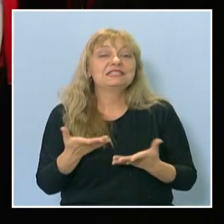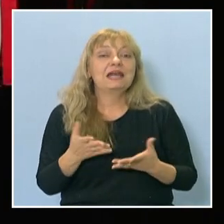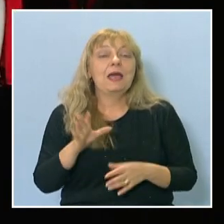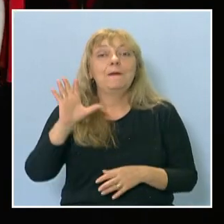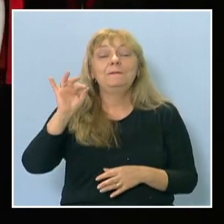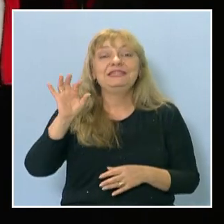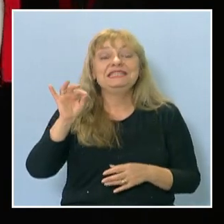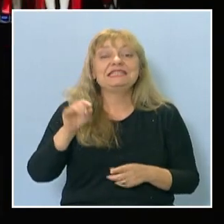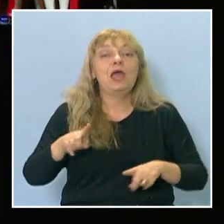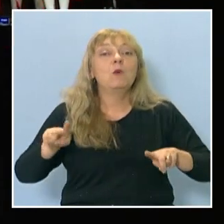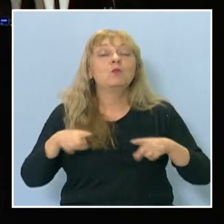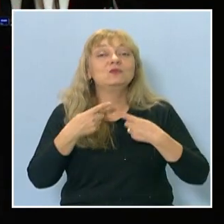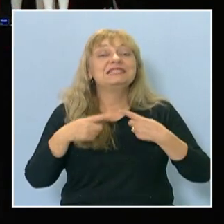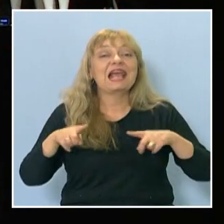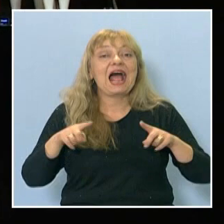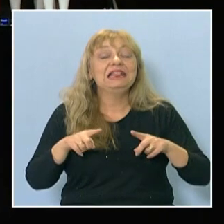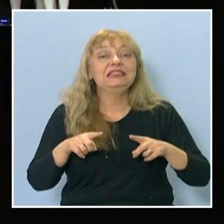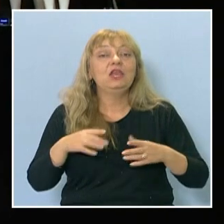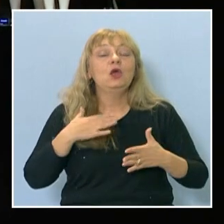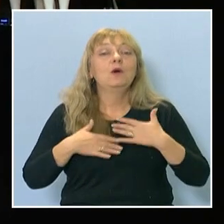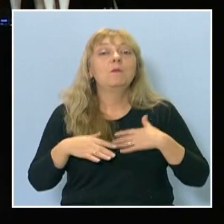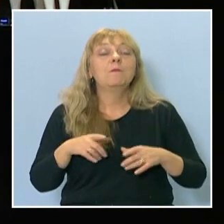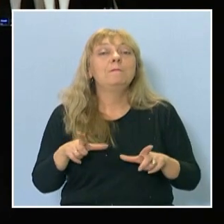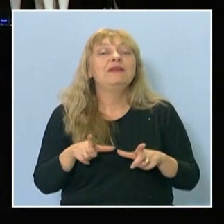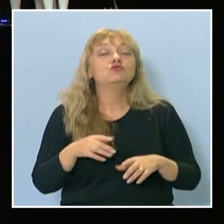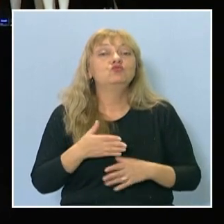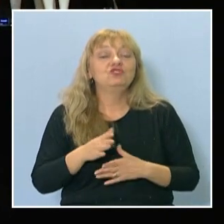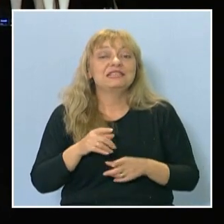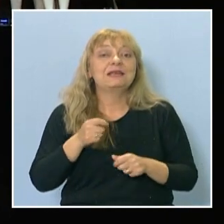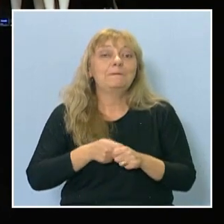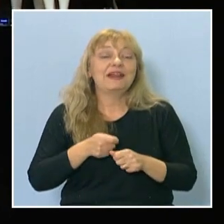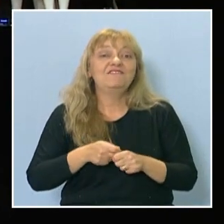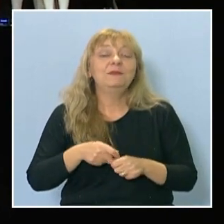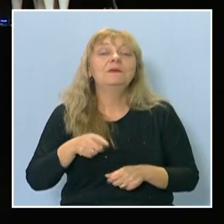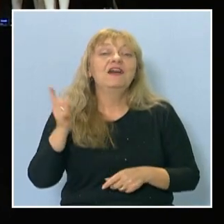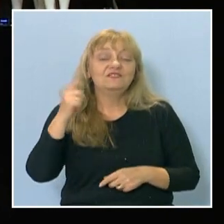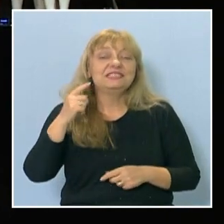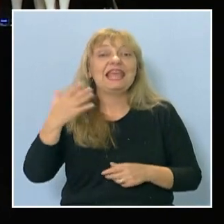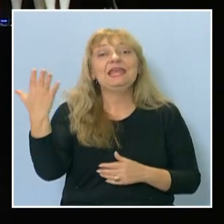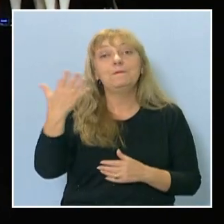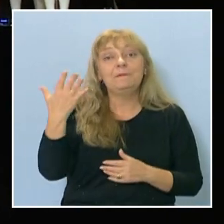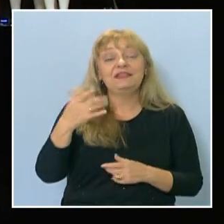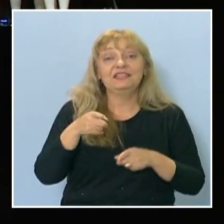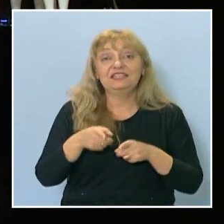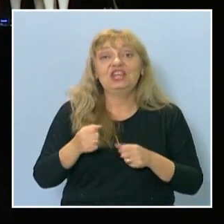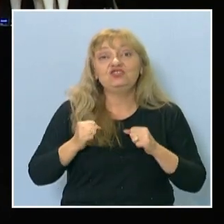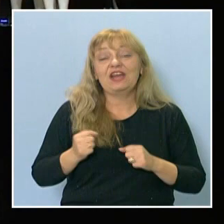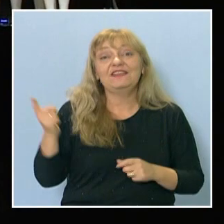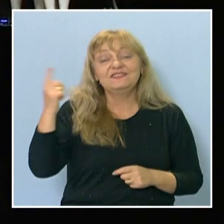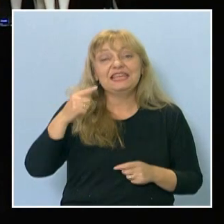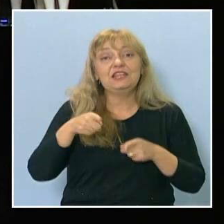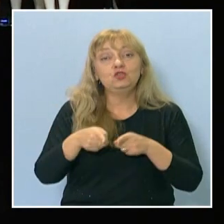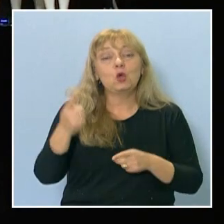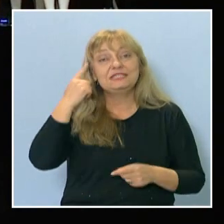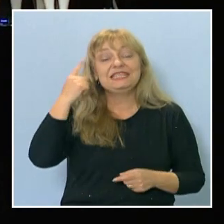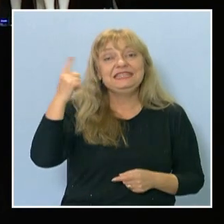50 музикални междучасия, което правиме всеки петък. Те си чакат с нетърпение този ден, в който действително те се